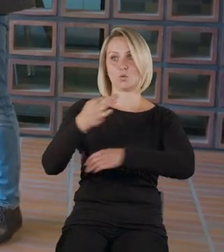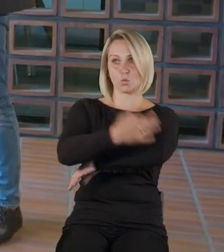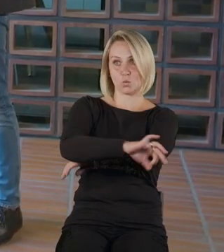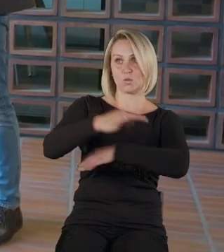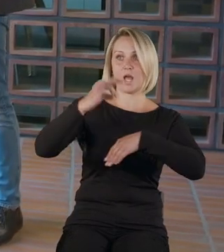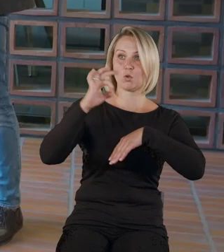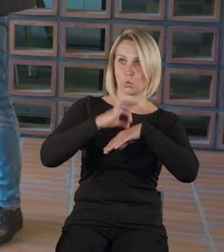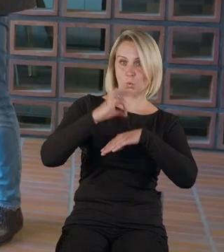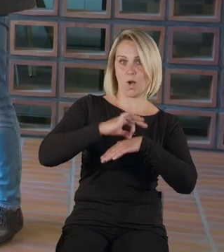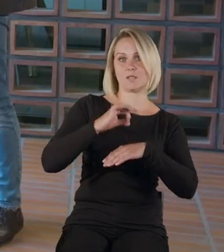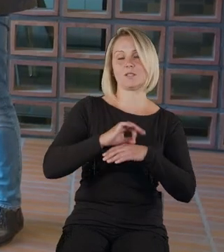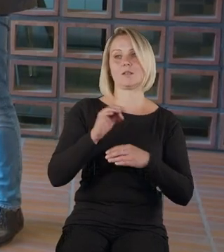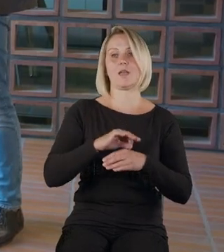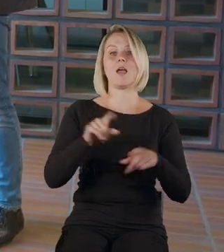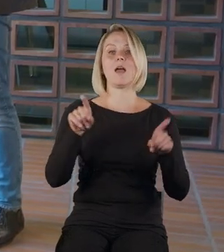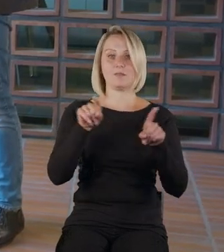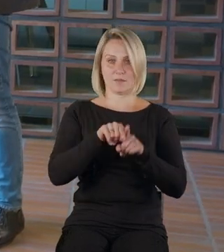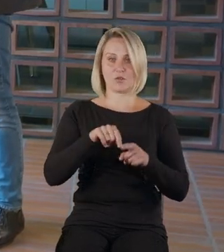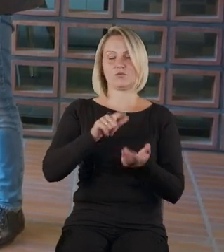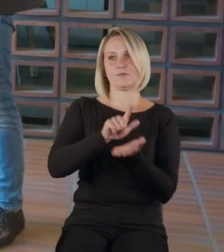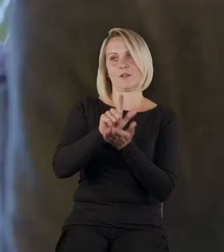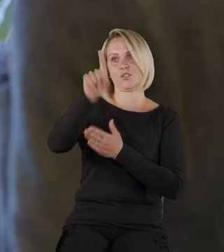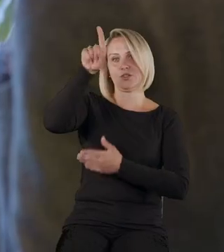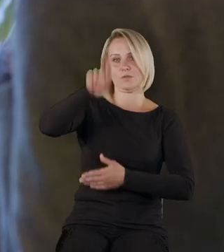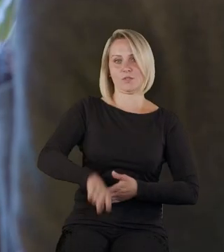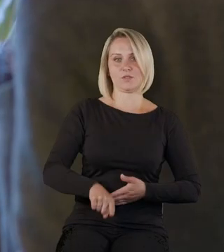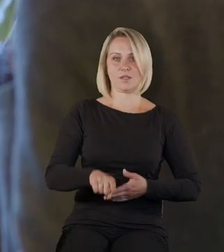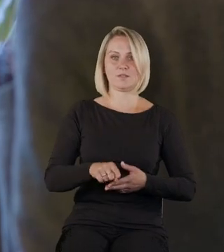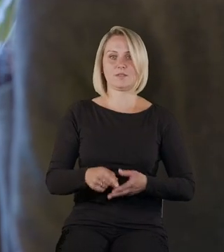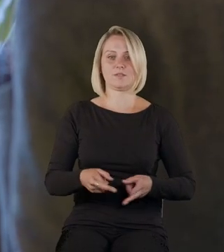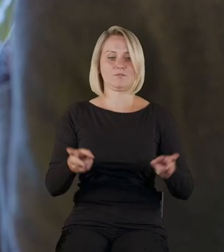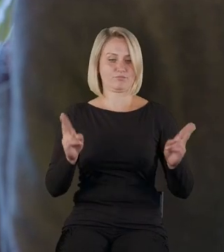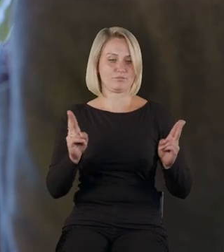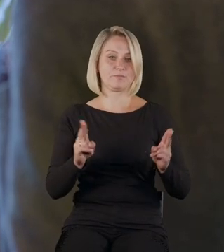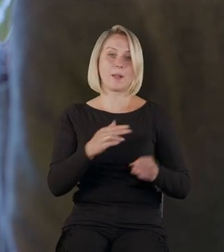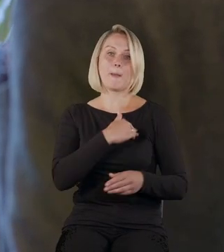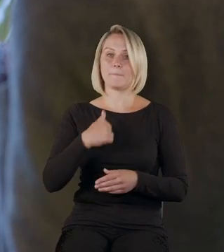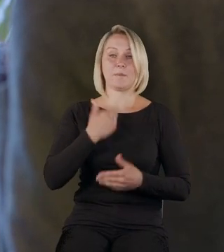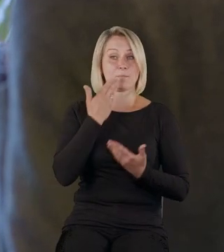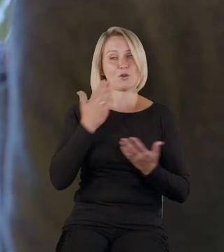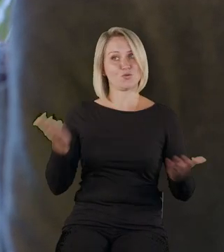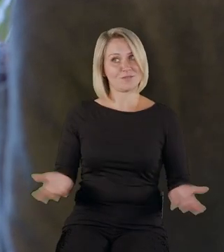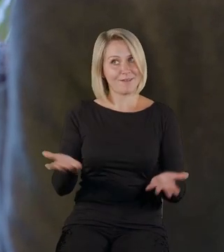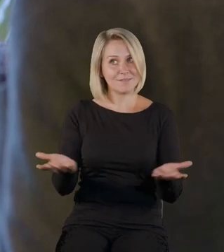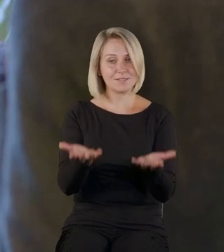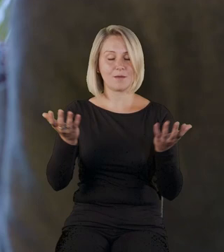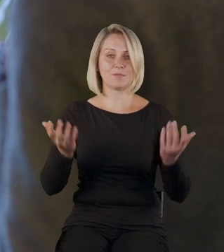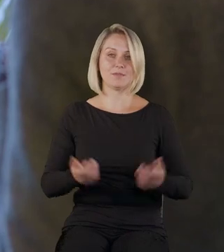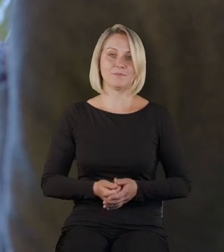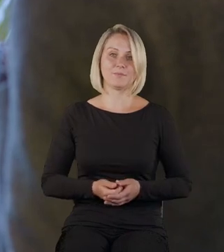czyli studia trzeciego stopnia, jest to też pula 12 miesięcy. My bardzo zachęcamy do tego, żeby te